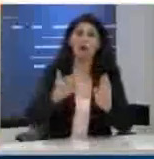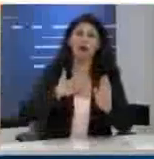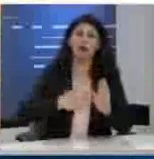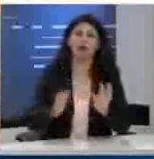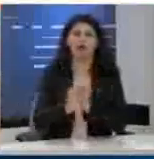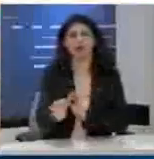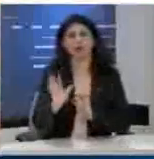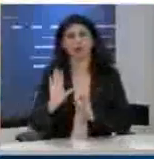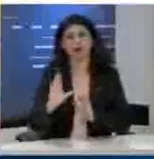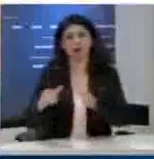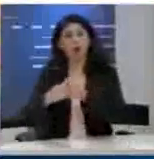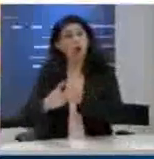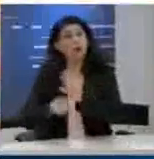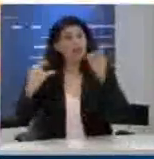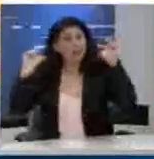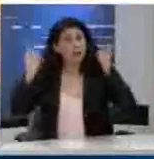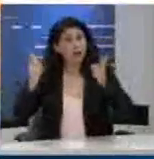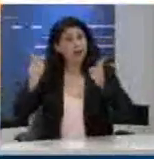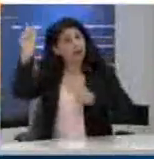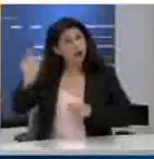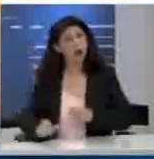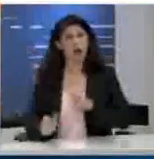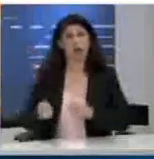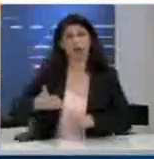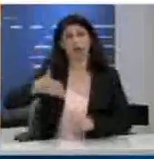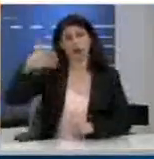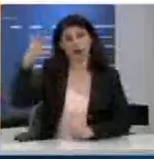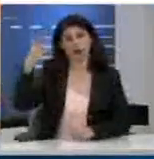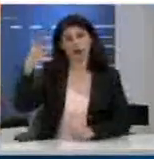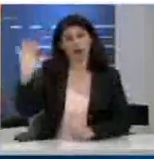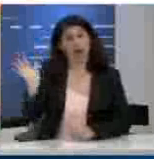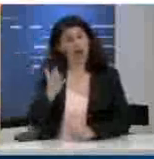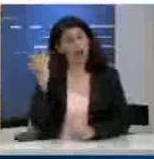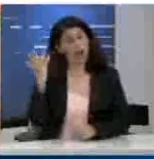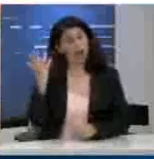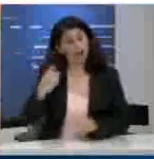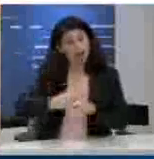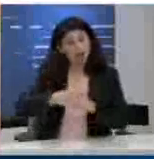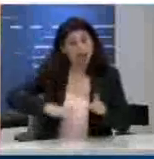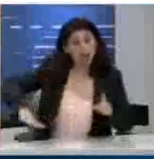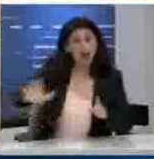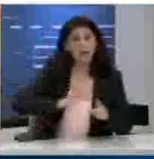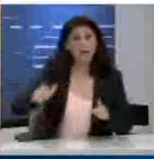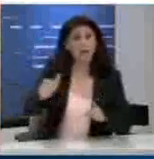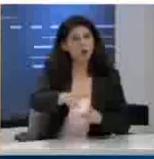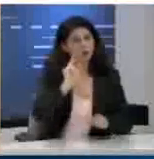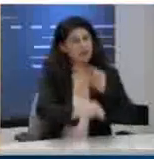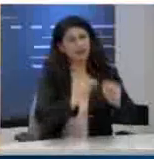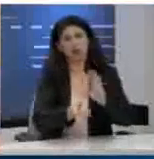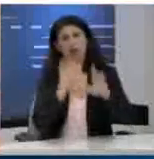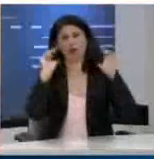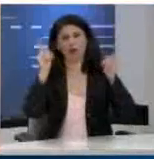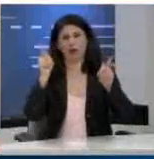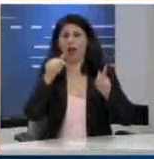η παράταξη της Νέας Δημοκρατίας, ο κύριος Μητσοτάκης, σε περίπτωση που τον εμπιστευτεί ο ελληνικός λαός. Πρόκειται για το